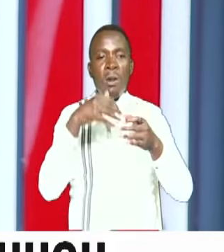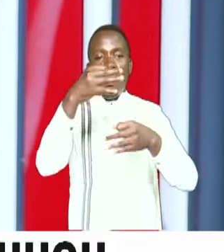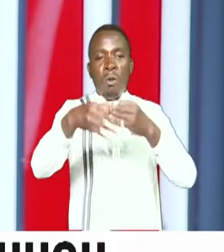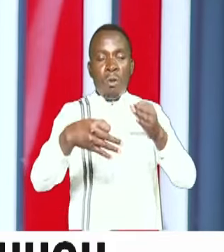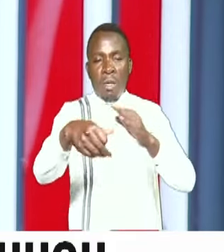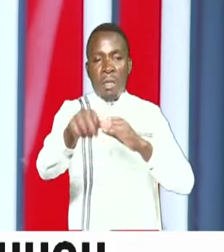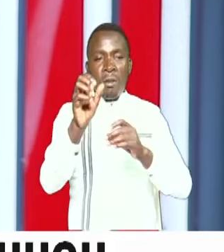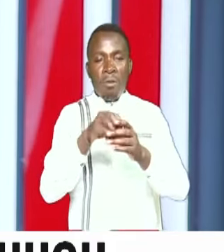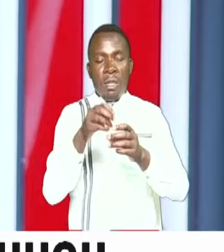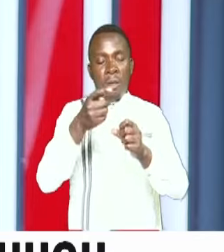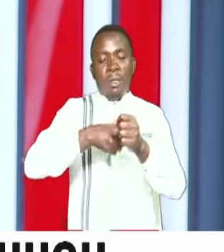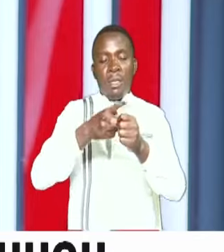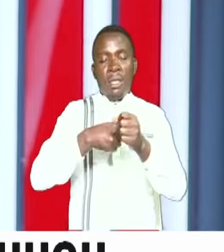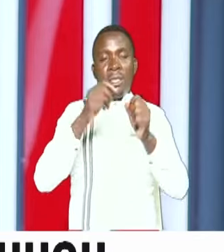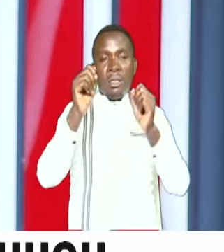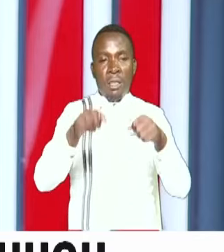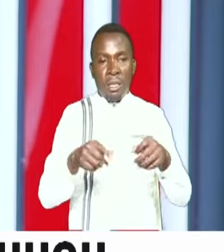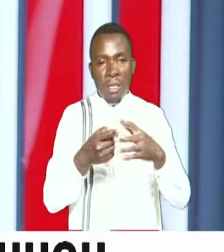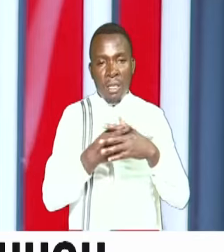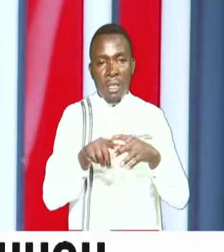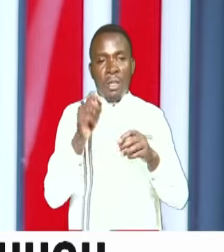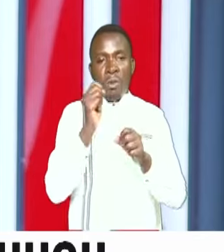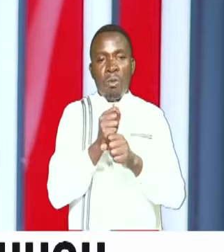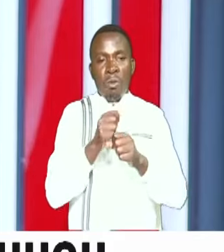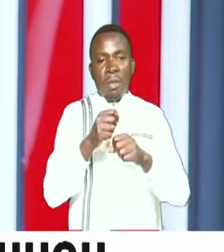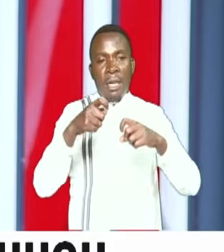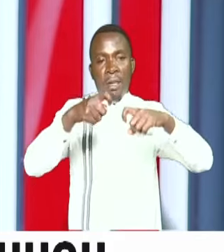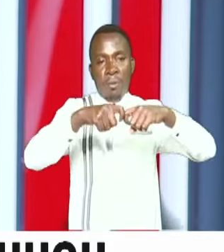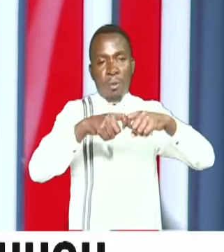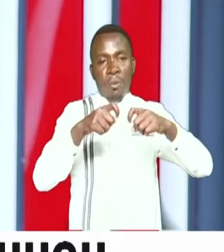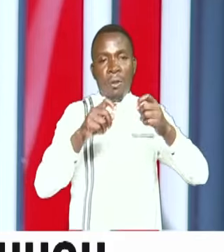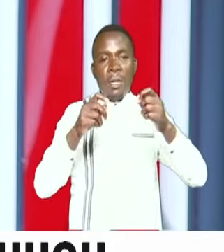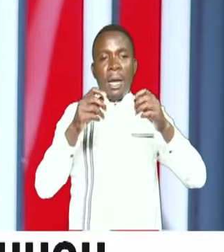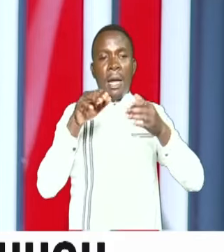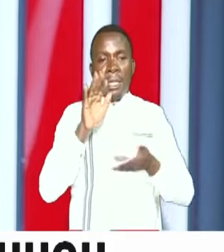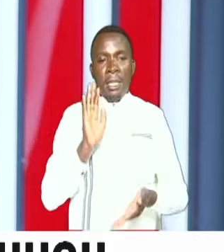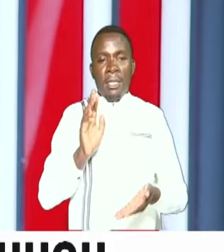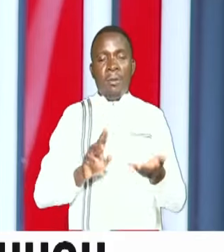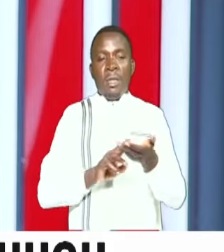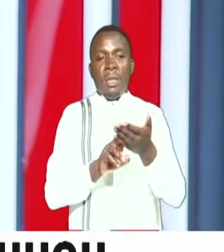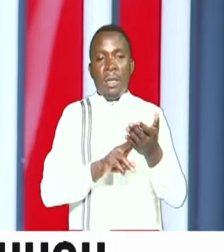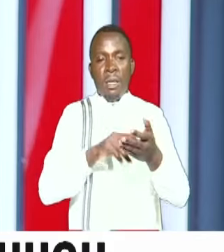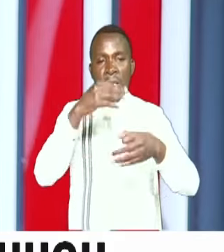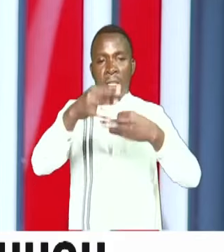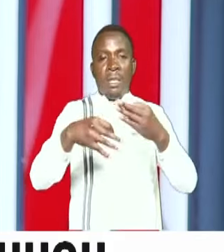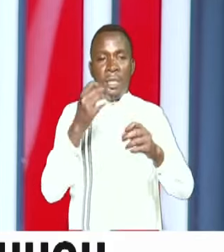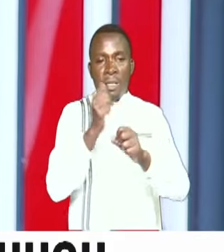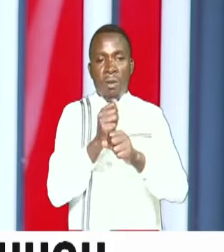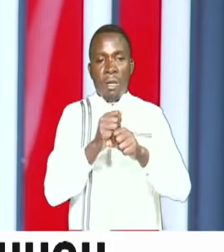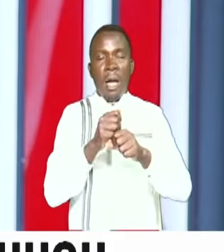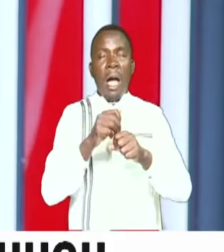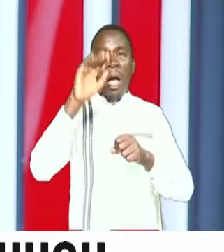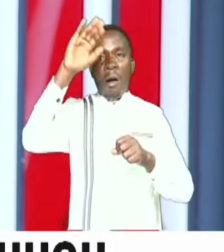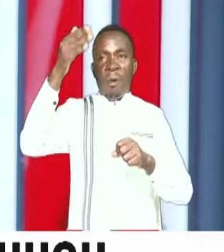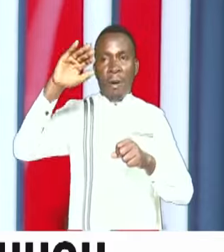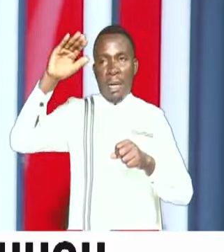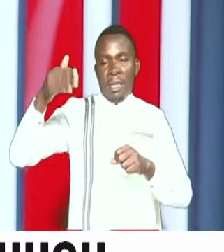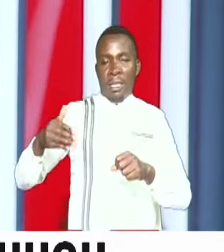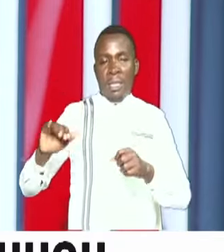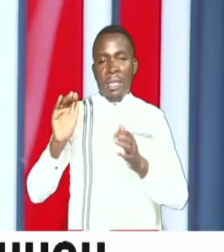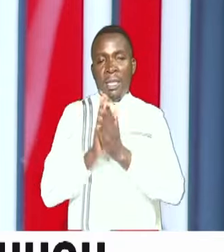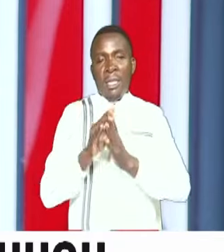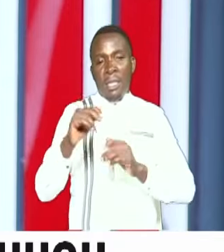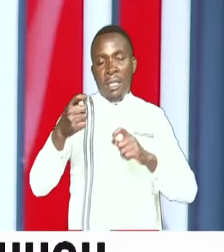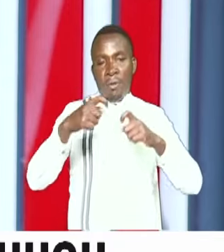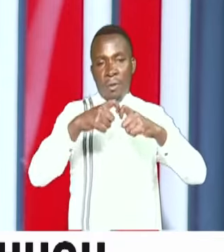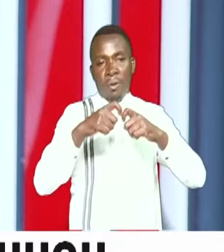kugira ngo atangire akora ibyuma byajyaga byifashishwa ubundi n'inganda zindi zikora nk'amabati zikora ibyuma bindi byifashishwa mu